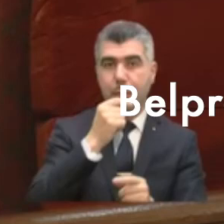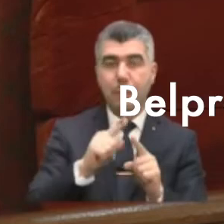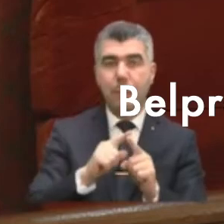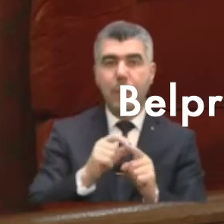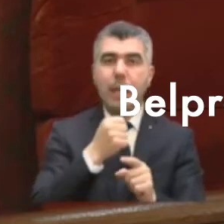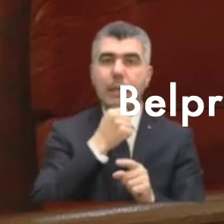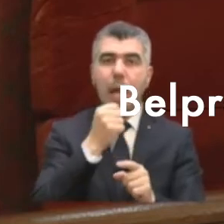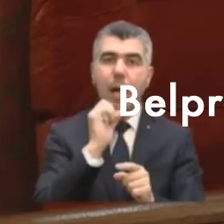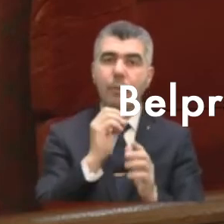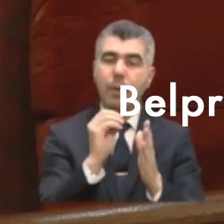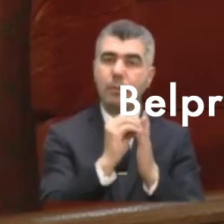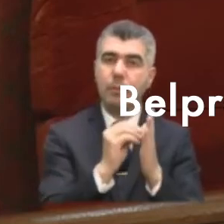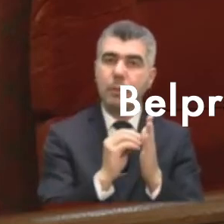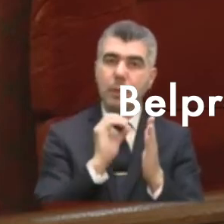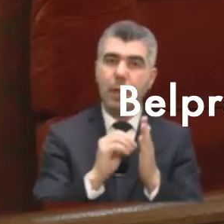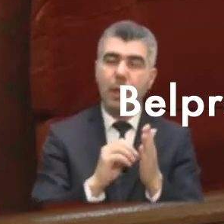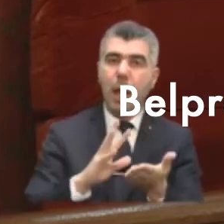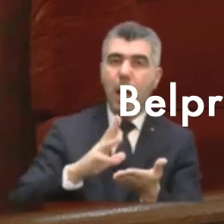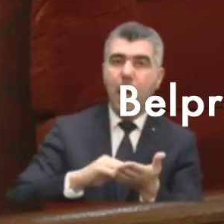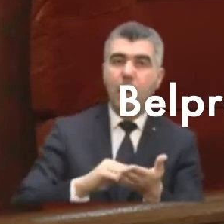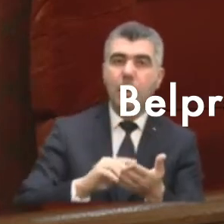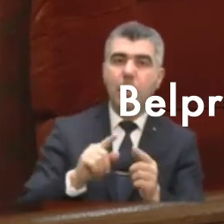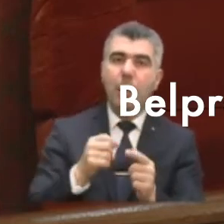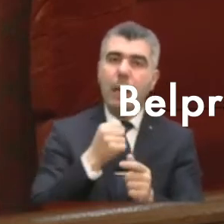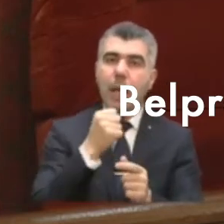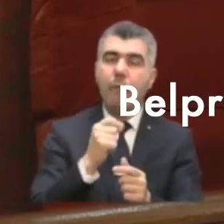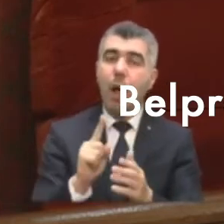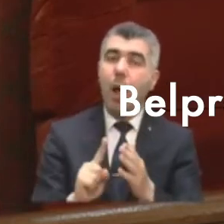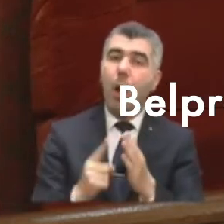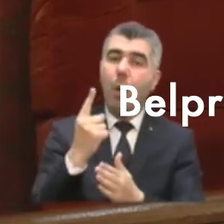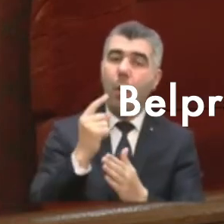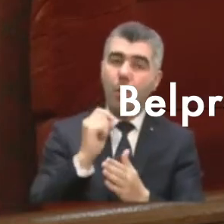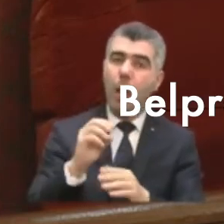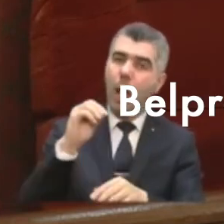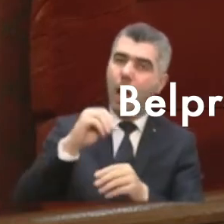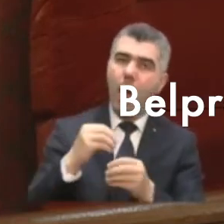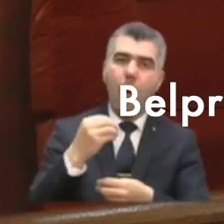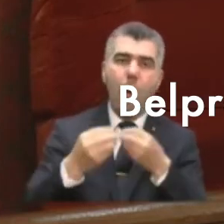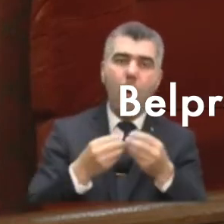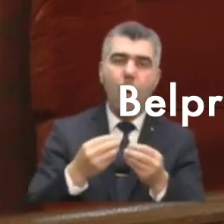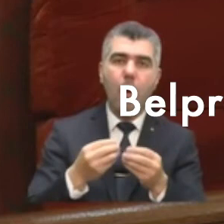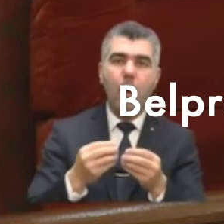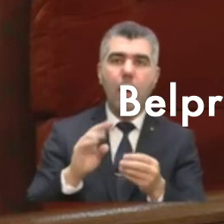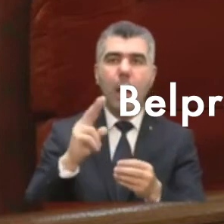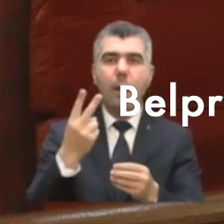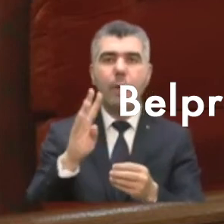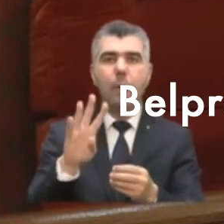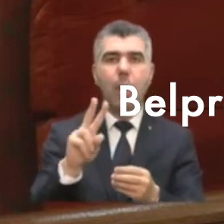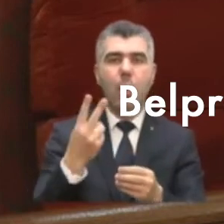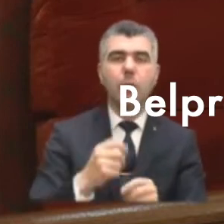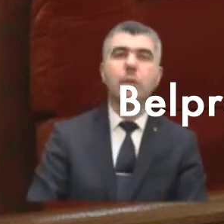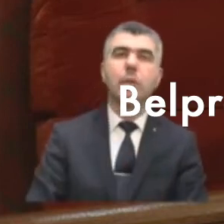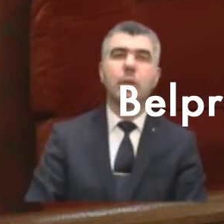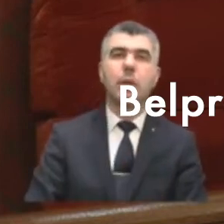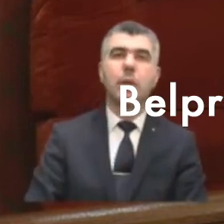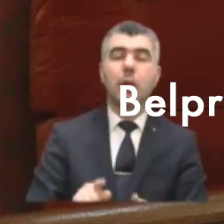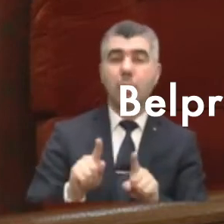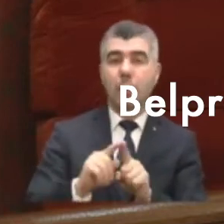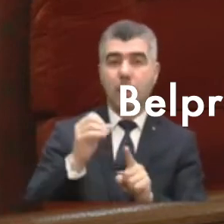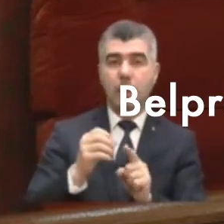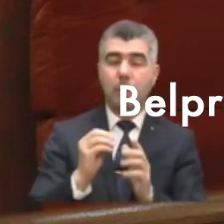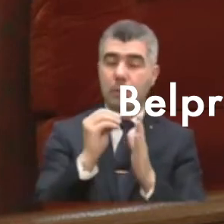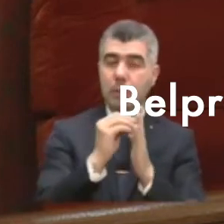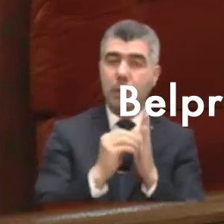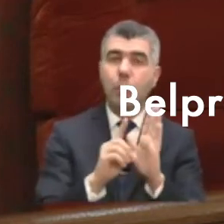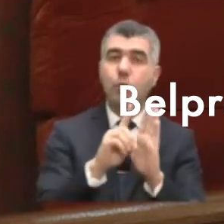والنشر للعملية منح البطاقة الصحفية المهنية لأول مرة أو تجديدها برسم سنة 2024، ومراعاة منها للأحكام الدستور